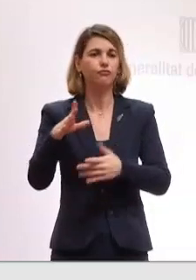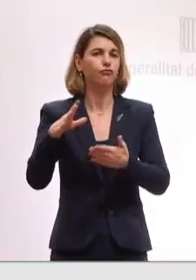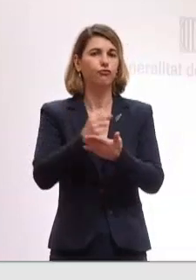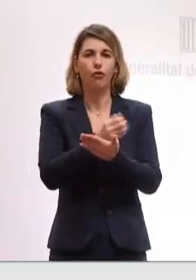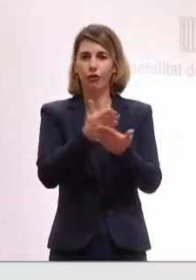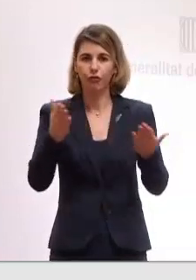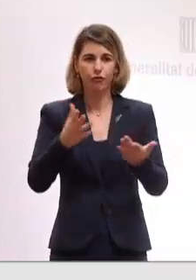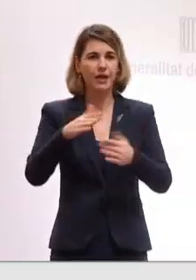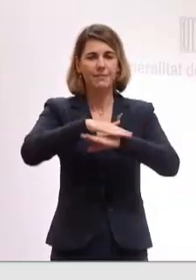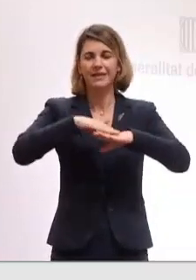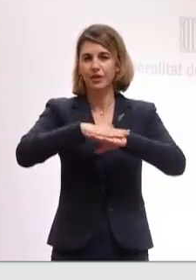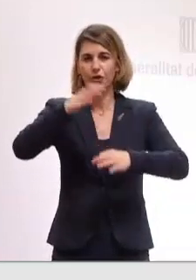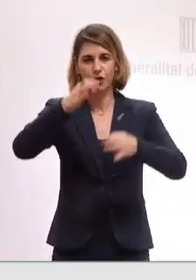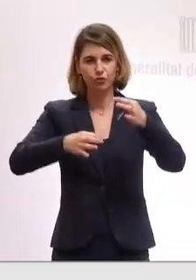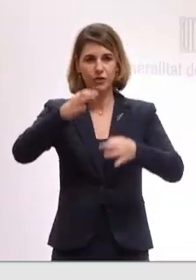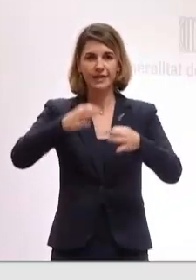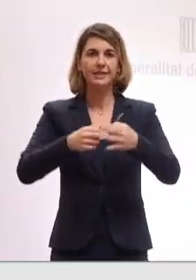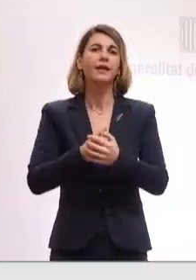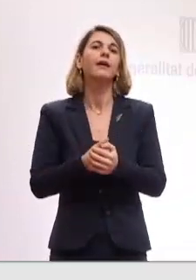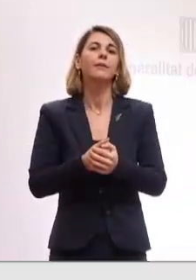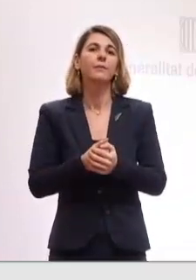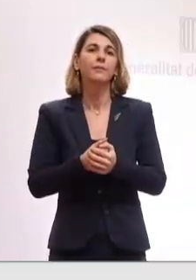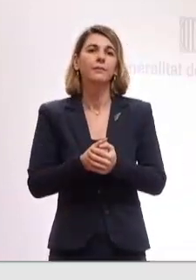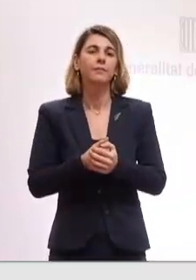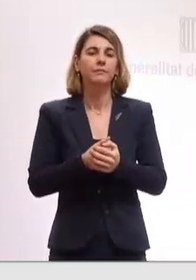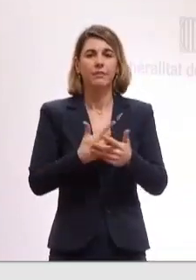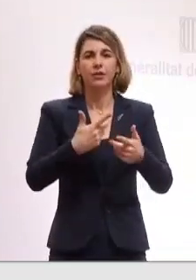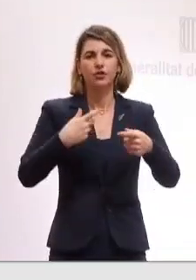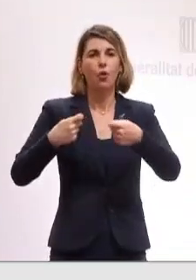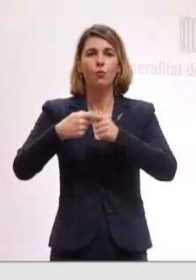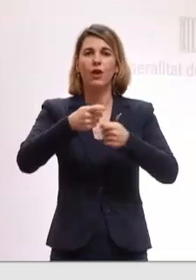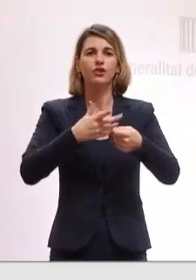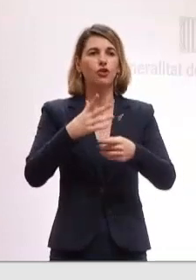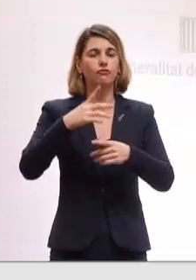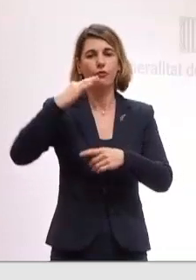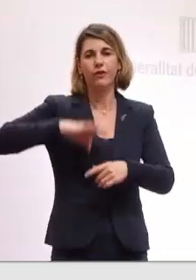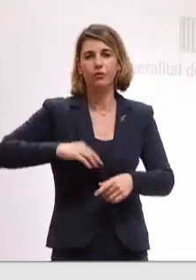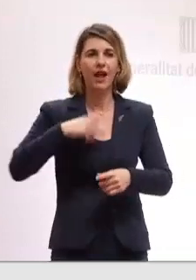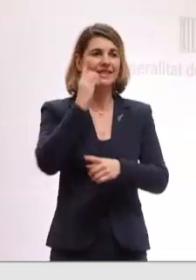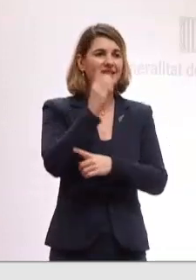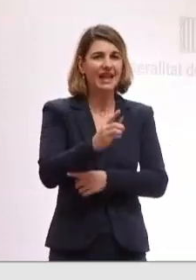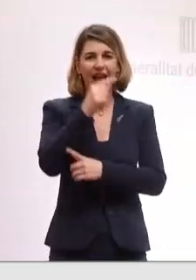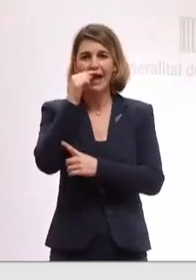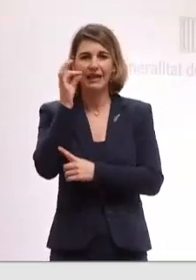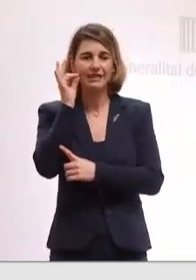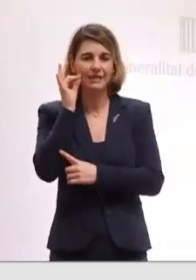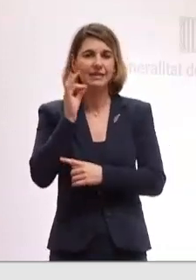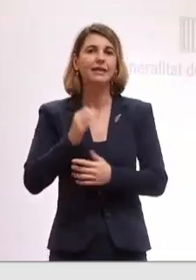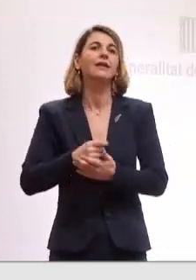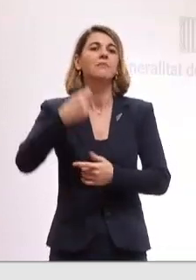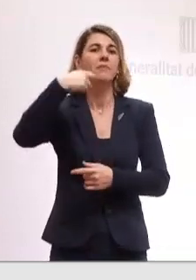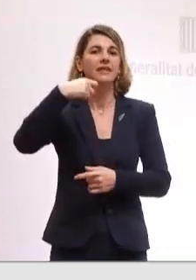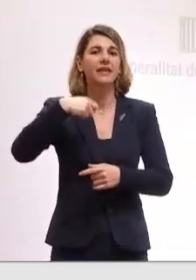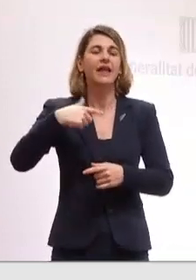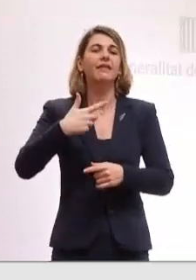tota l'administració de justícia, de les corporacions professionals, dels seus degans i deganes, president